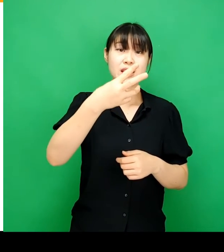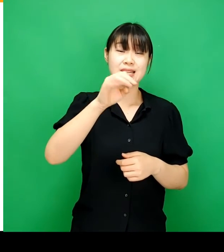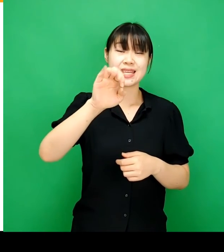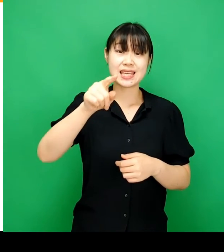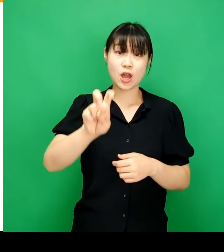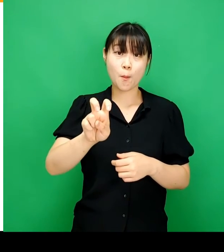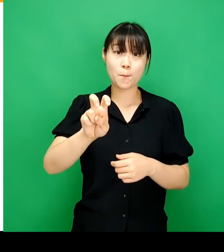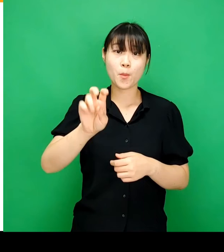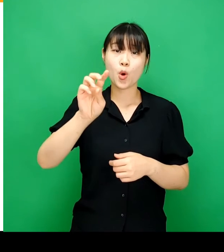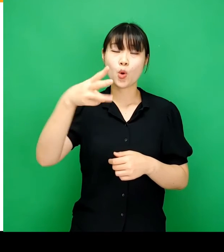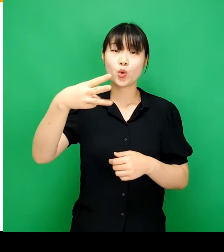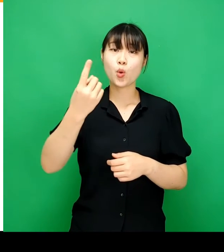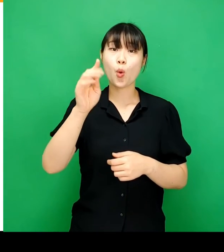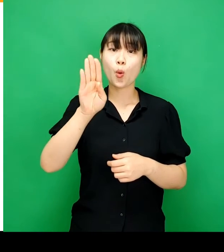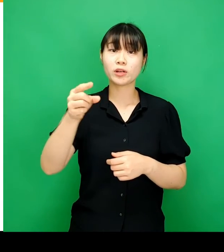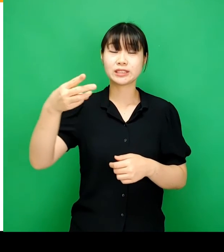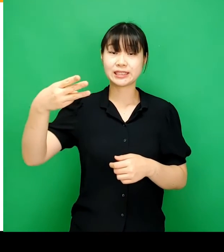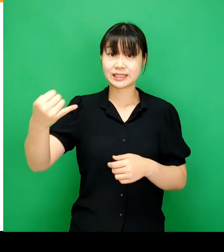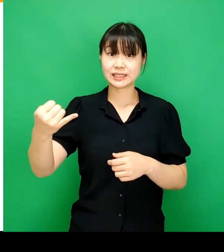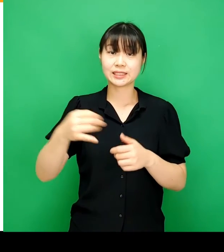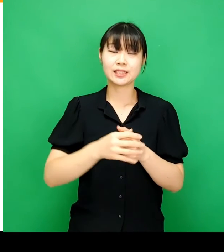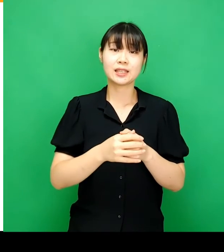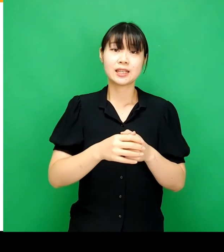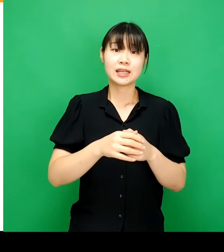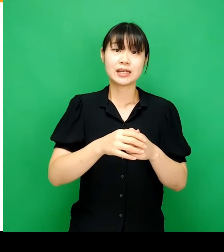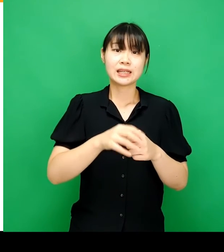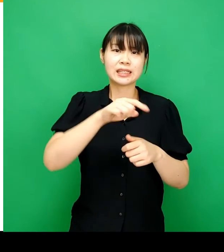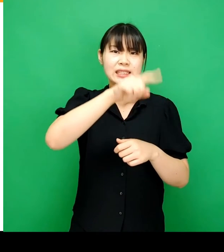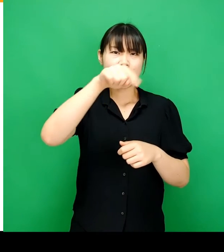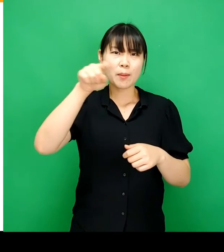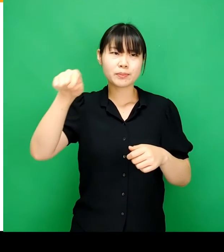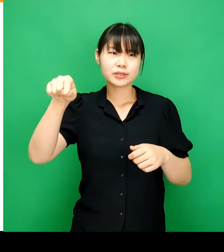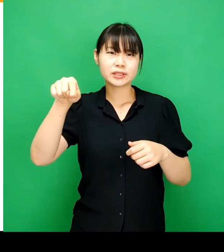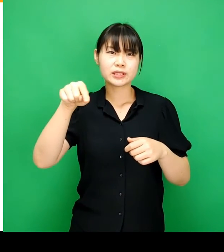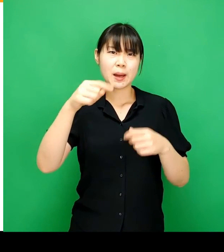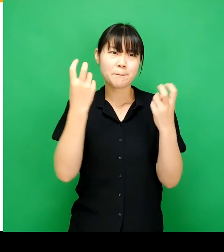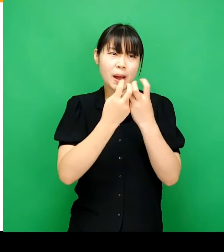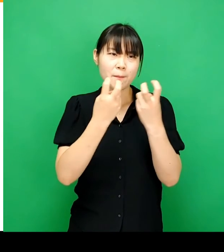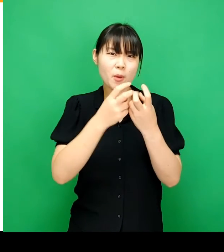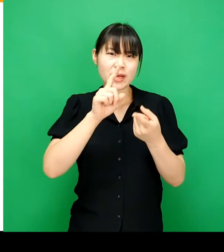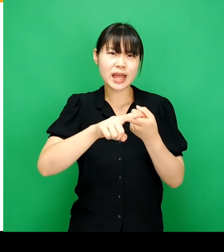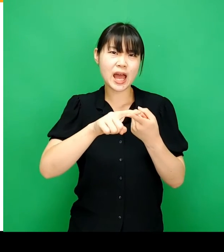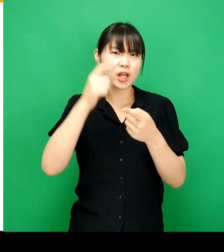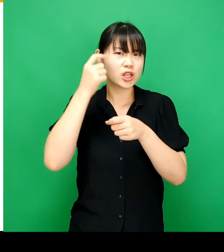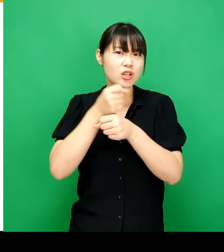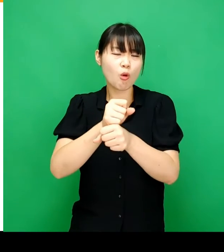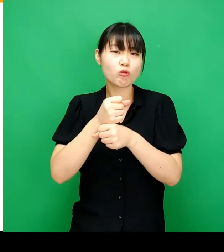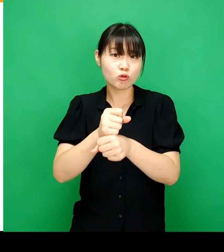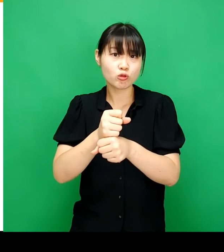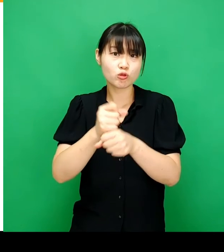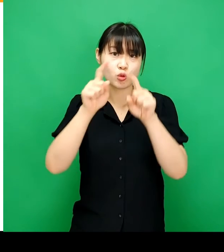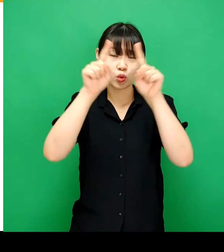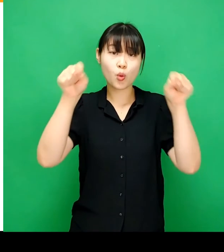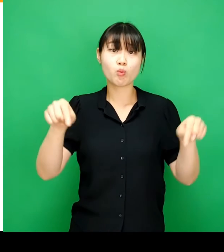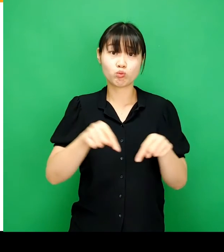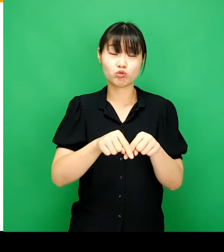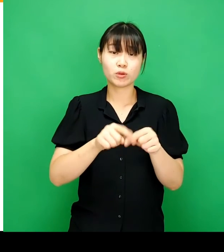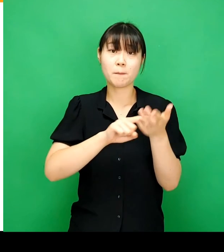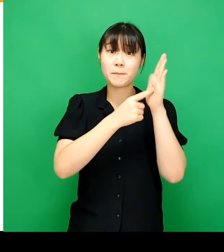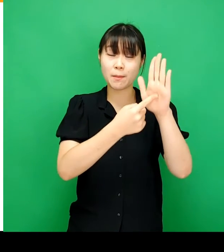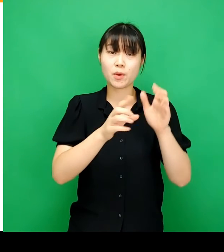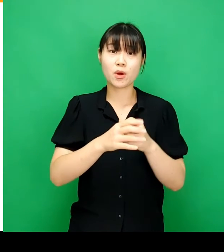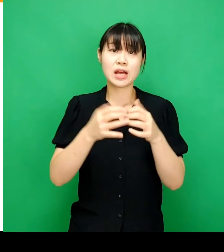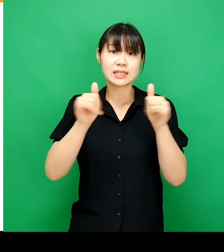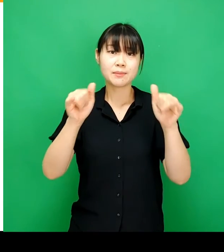윌리엄 클리블랜드와 로버트 맥길이라는 학자들은 그래프 요소들의 인지와 방법에 대한 논문을 발표합니다.